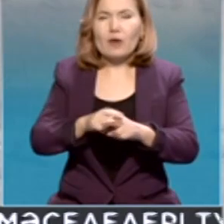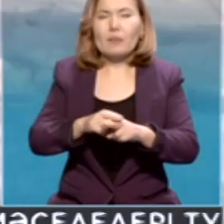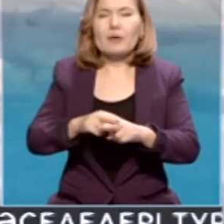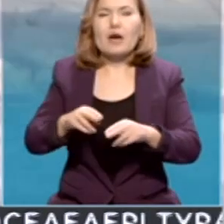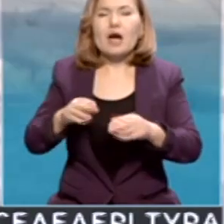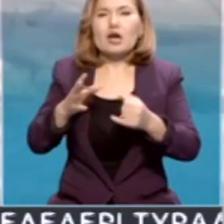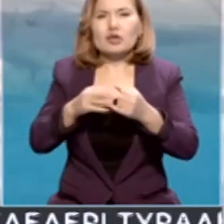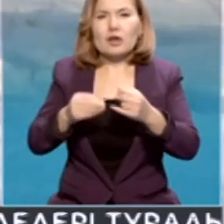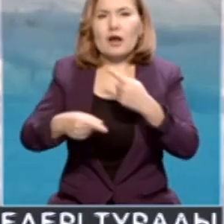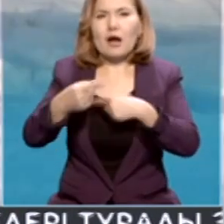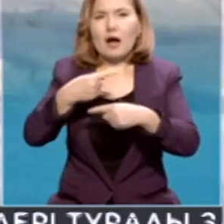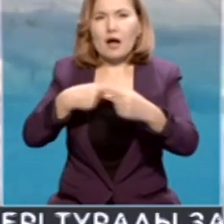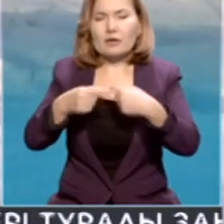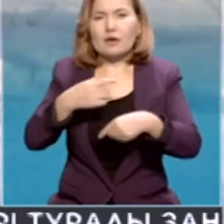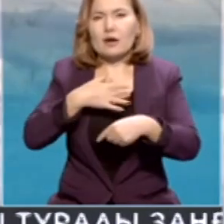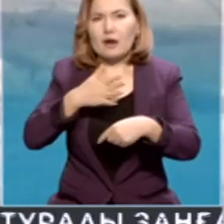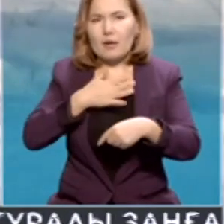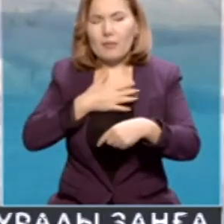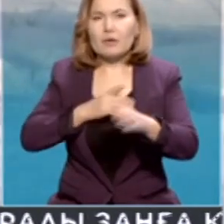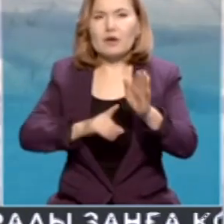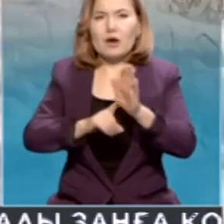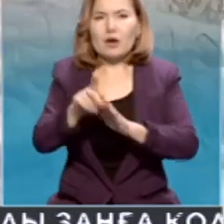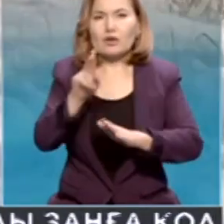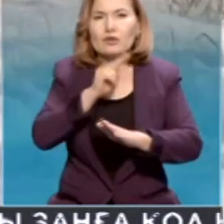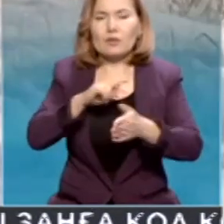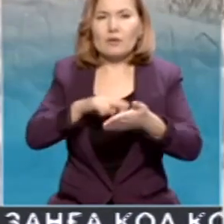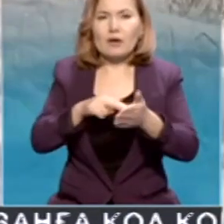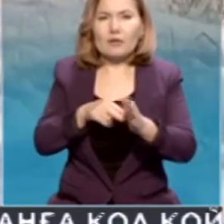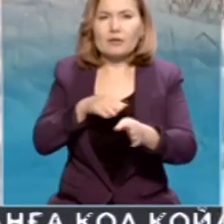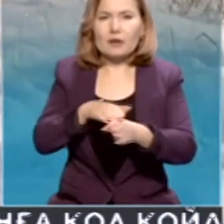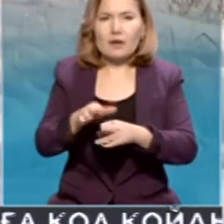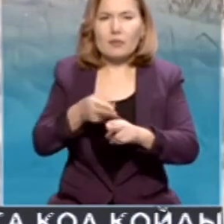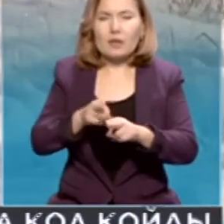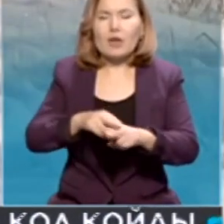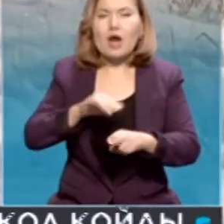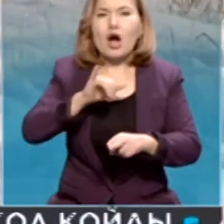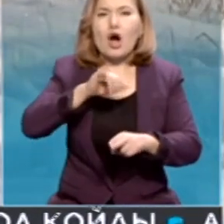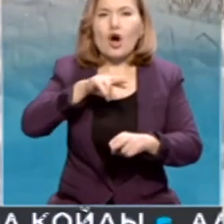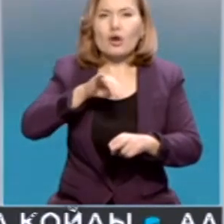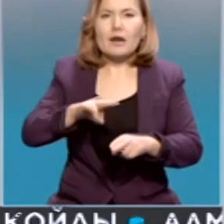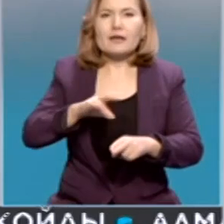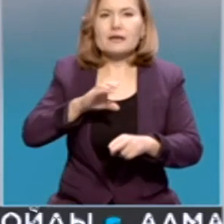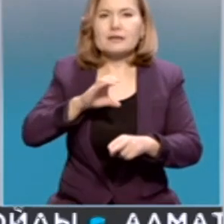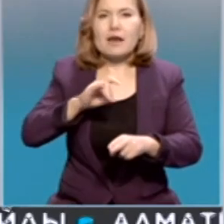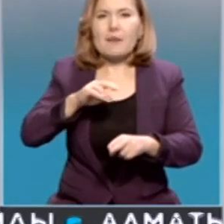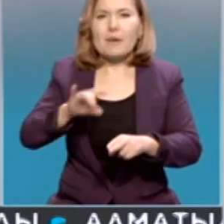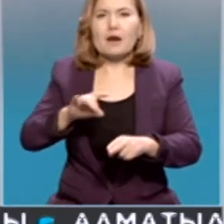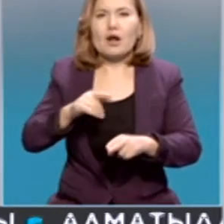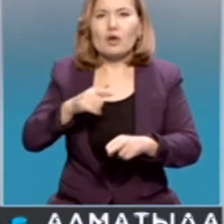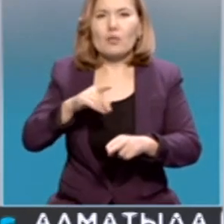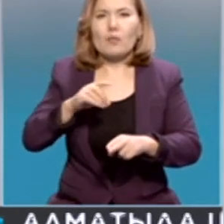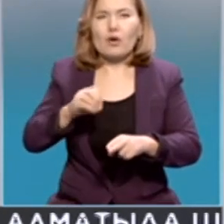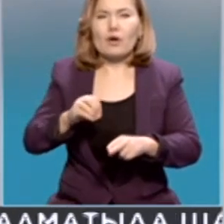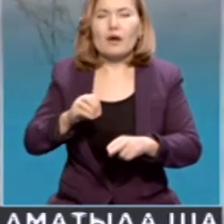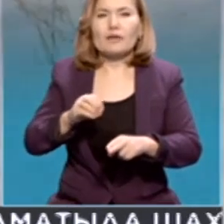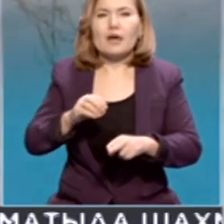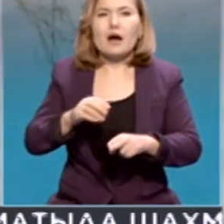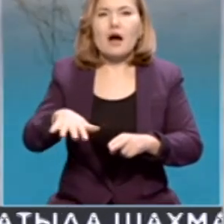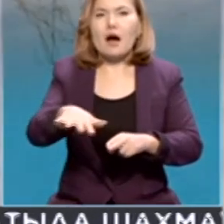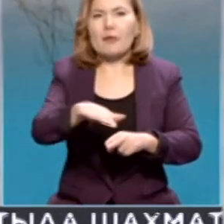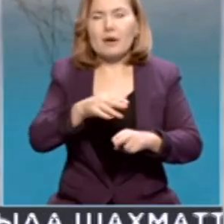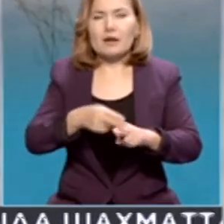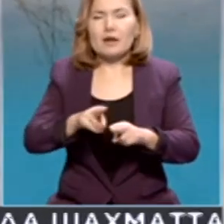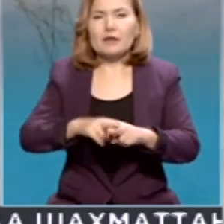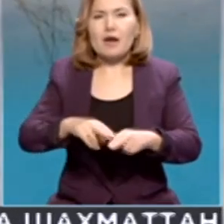үкіметтің кеңейтілген отырысында берген тапсырмасына сәйкес жүзеге асып отыр. Дегенмен Ұлан, Самар, Глубокое мен Қатон-Қарағай